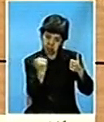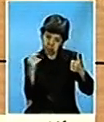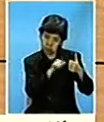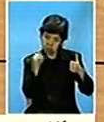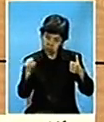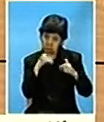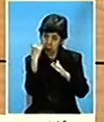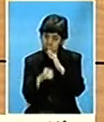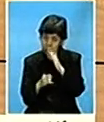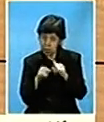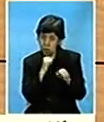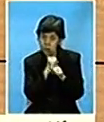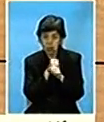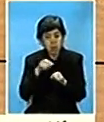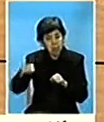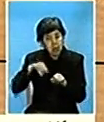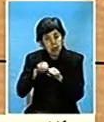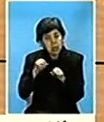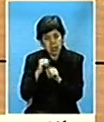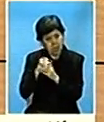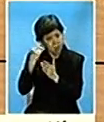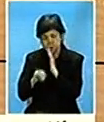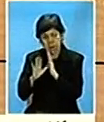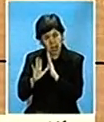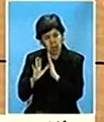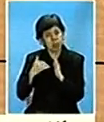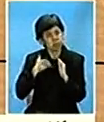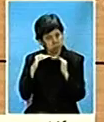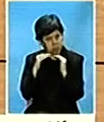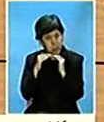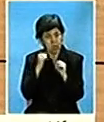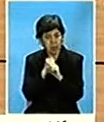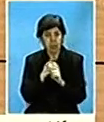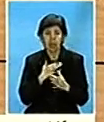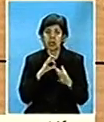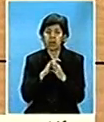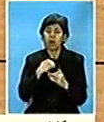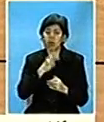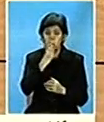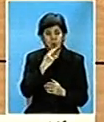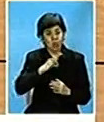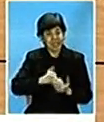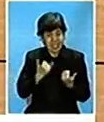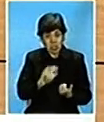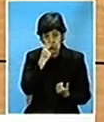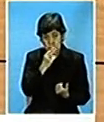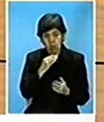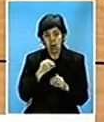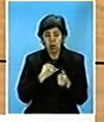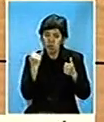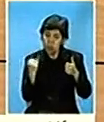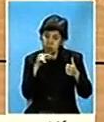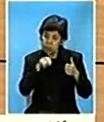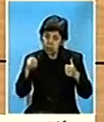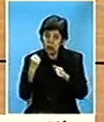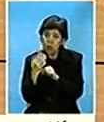ะปฏิบัติต่อบุคคลนั้นเสมือนเป็นผู้กระทำผิดไม่ได้อันนี้ในความเป็นจริงในปัจจุบันนะครับผู้ต้องหาและจำเลย